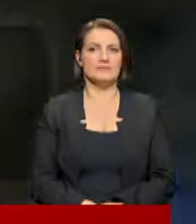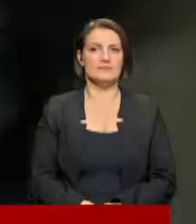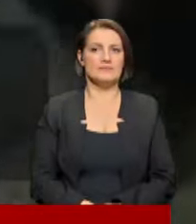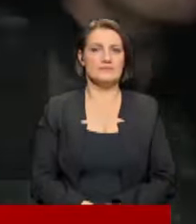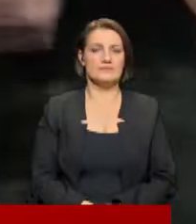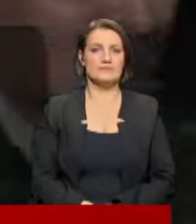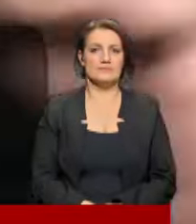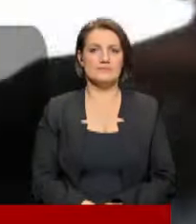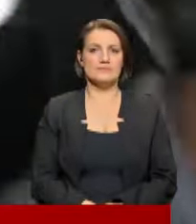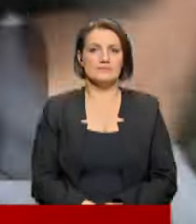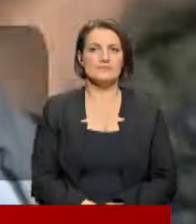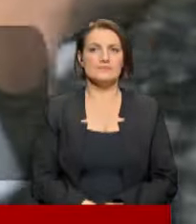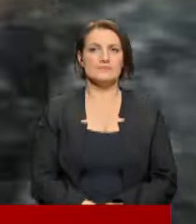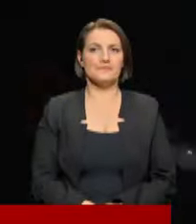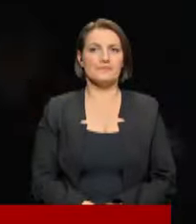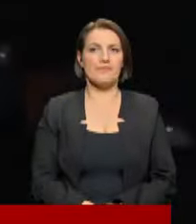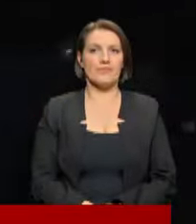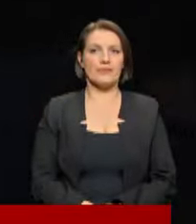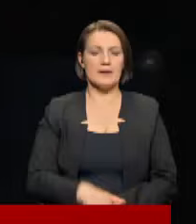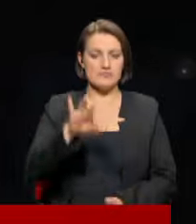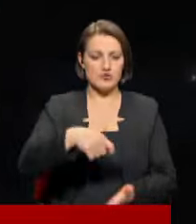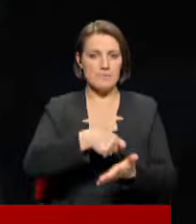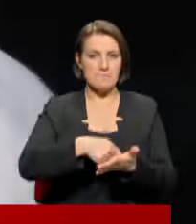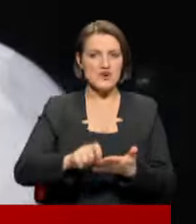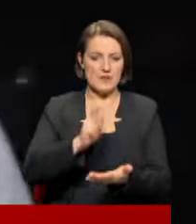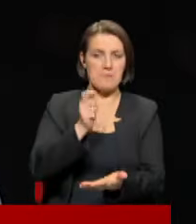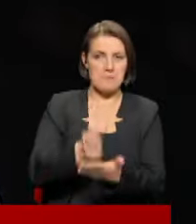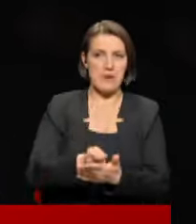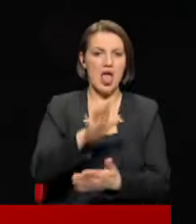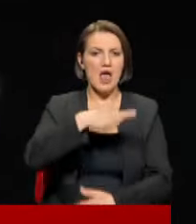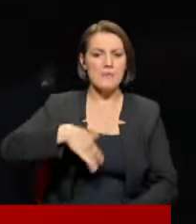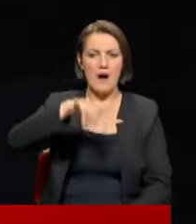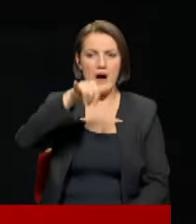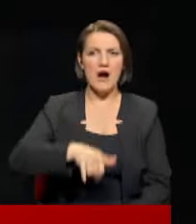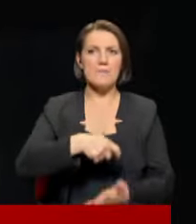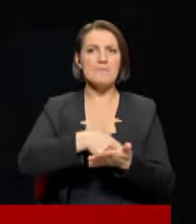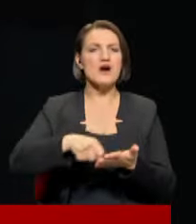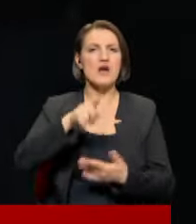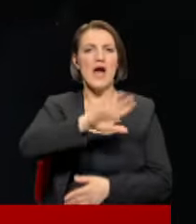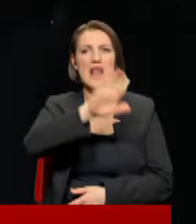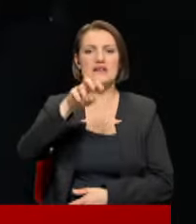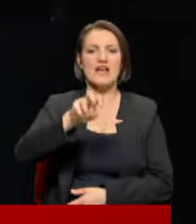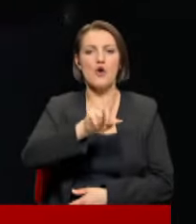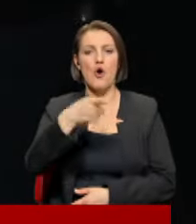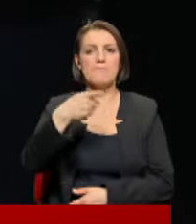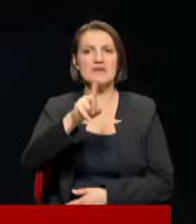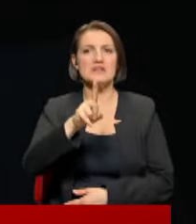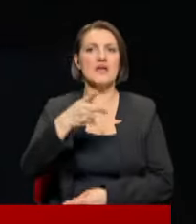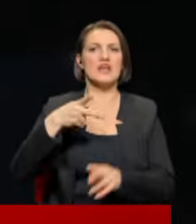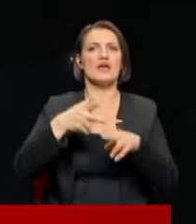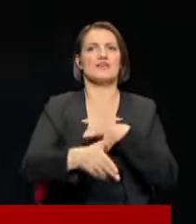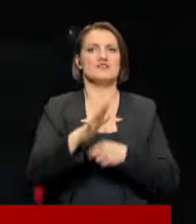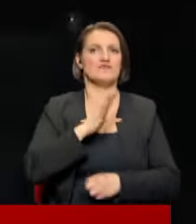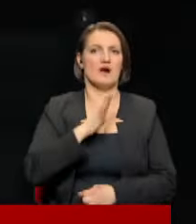var. Biz zevk mi alıyoruz? 23 bin lira maaş alıyoruz. Bugün maaşlarımız yattı. Hepimizin hak ettiğimiz maaşlar. Herkesten 8-10 bin lira civarında bir